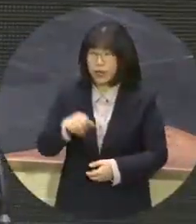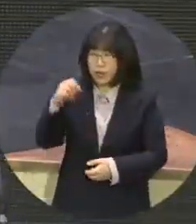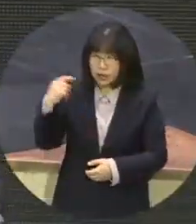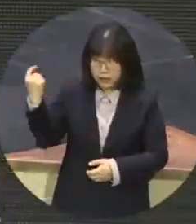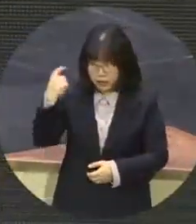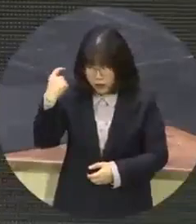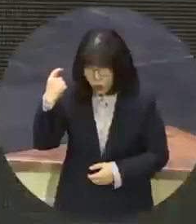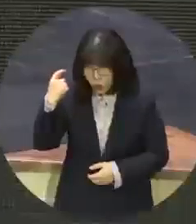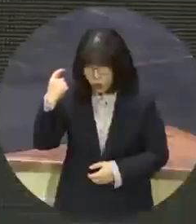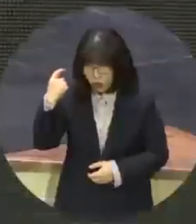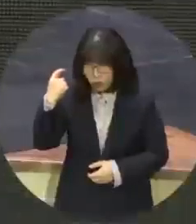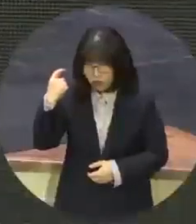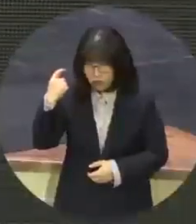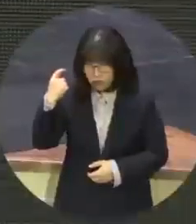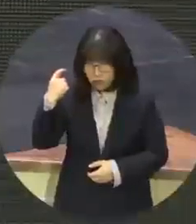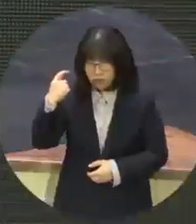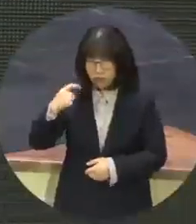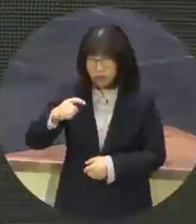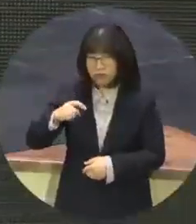참고하고 말아요. 그건 없어져.